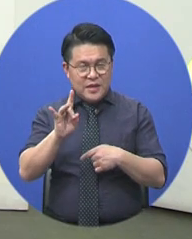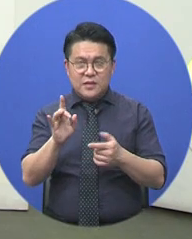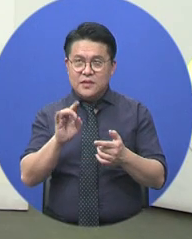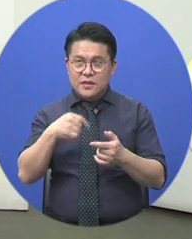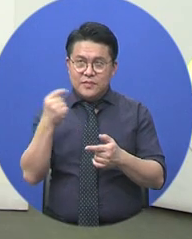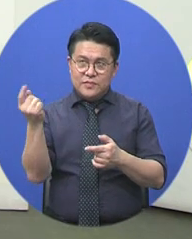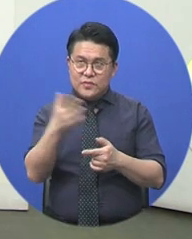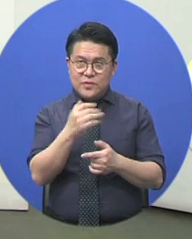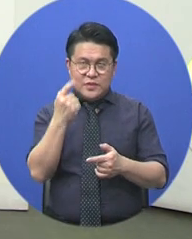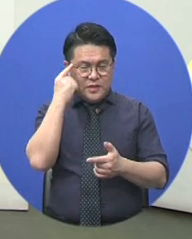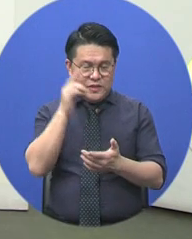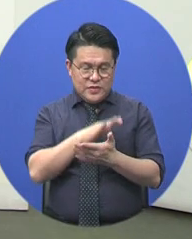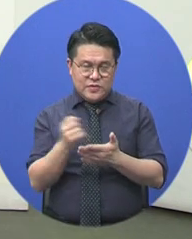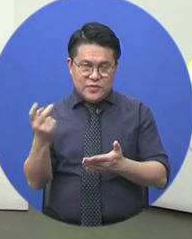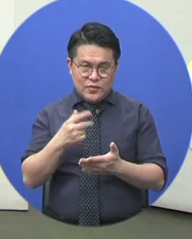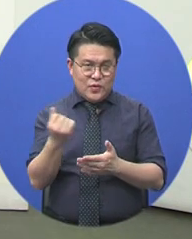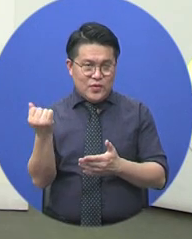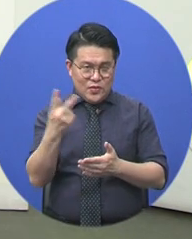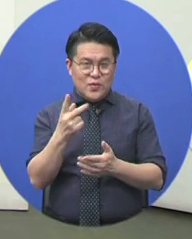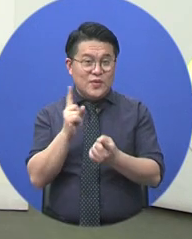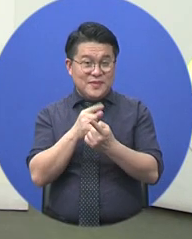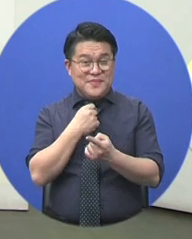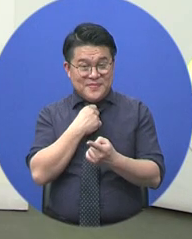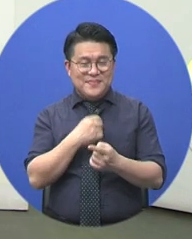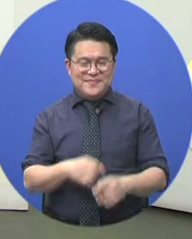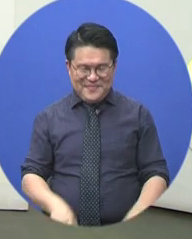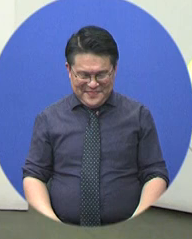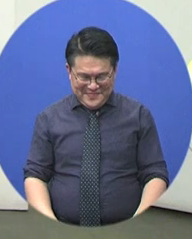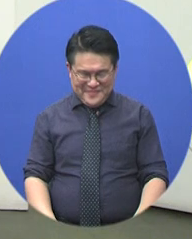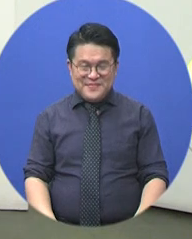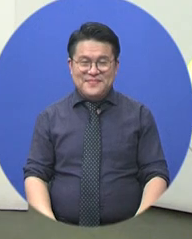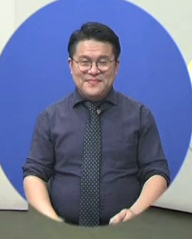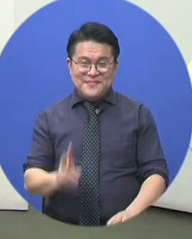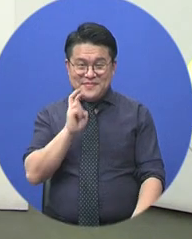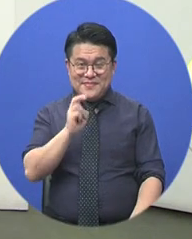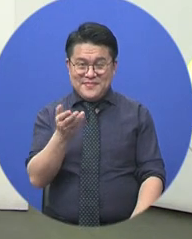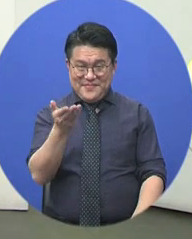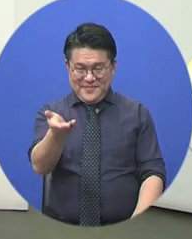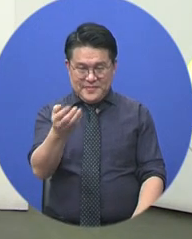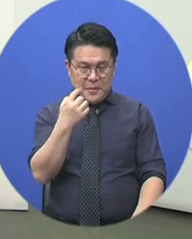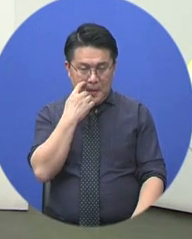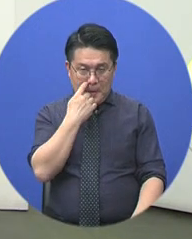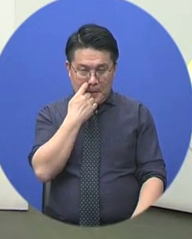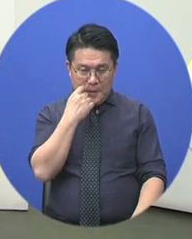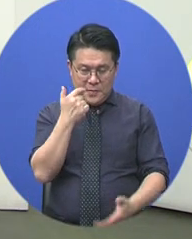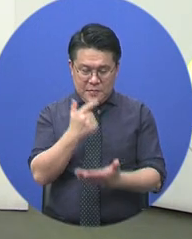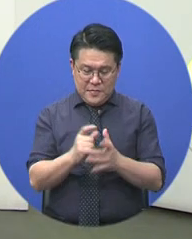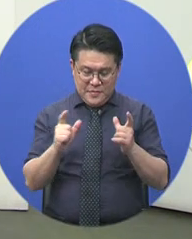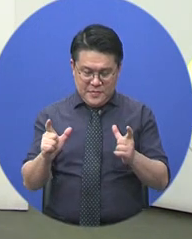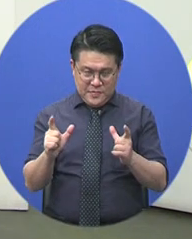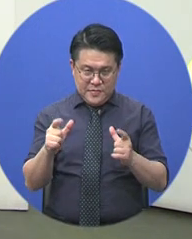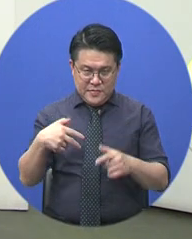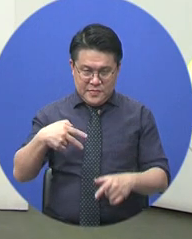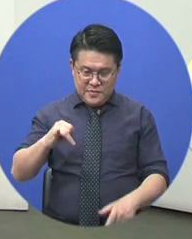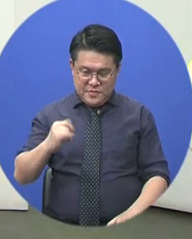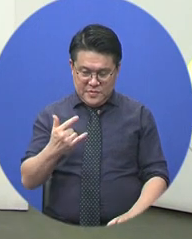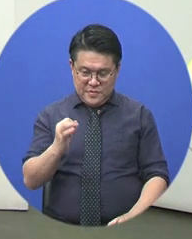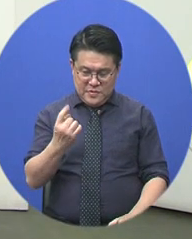속이 시원해지셔서 자주 뵙길 바라겠습니다. 예, 예. 음악 드릴게요. 예, 예. 노원구에서